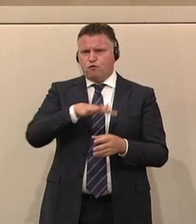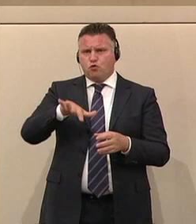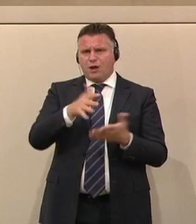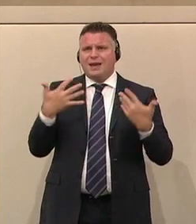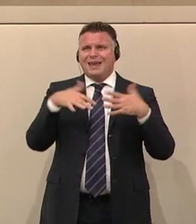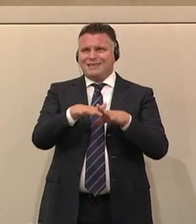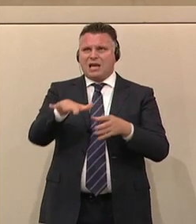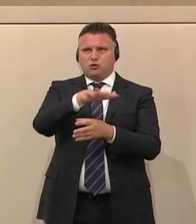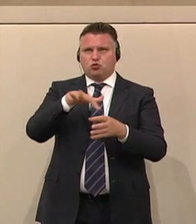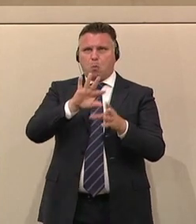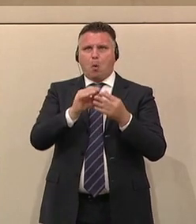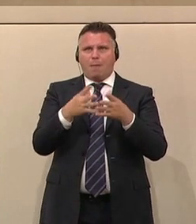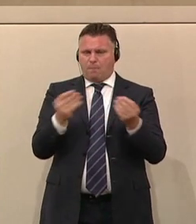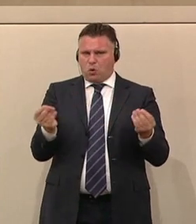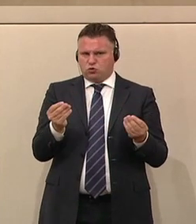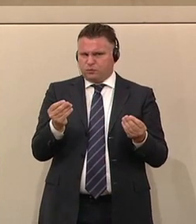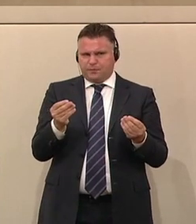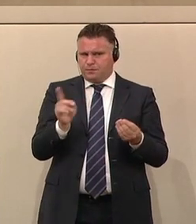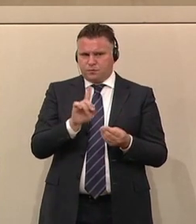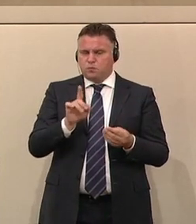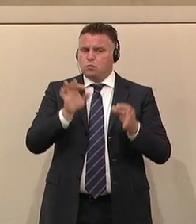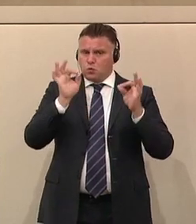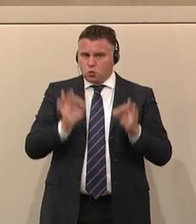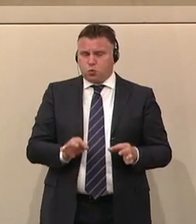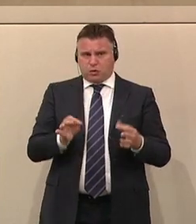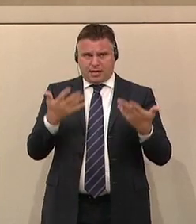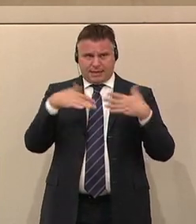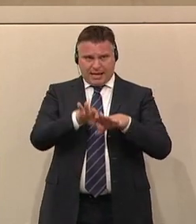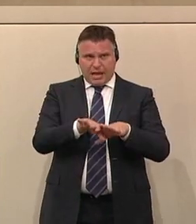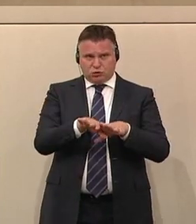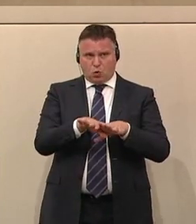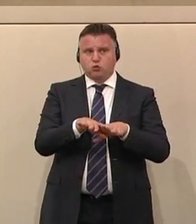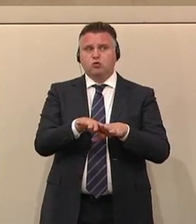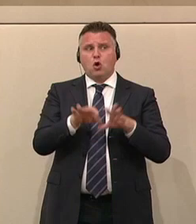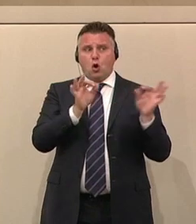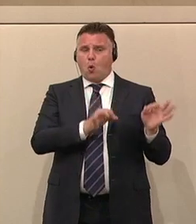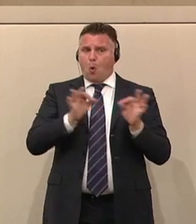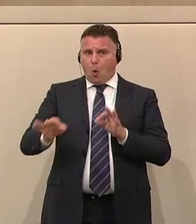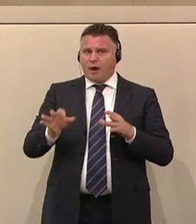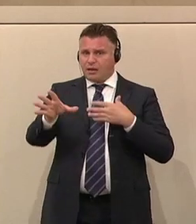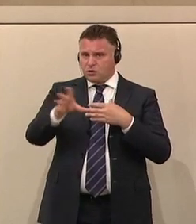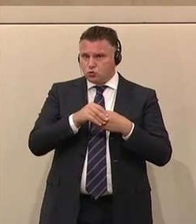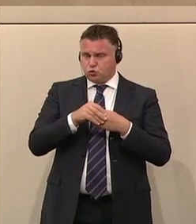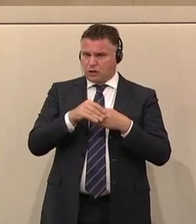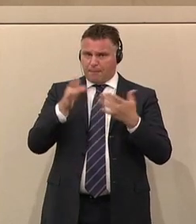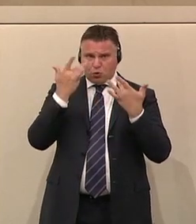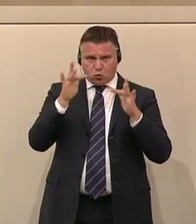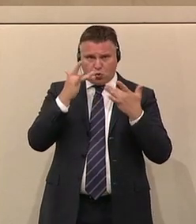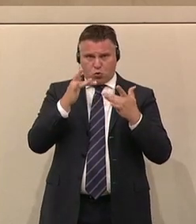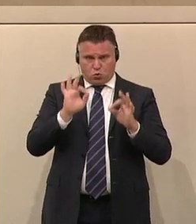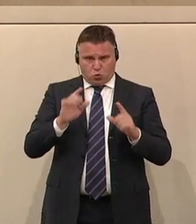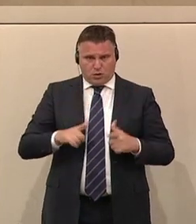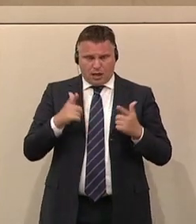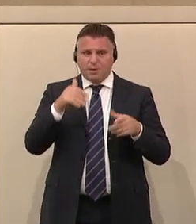im Integrationsbereich zu lösen. Die Grundlage für eine gelungene Integration, die Grundlage für ein ordentliches Zusammenleben der Kulturen auch in